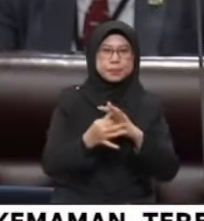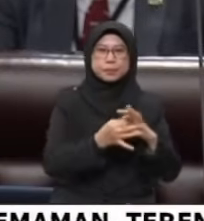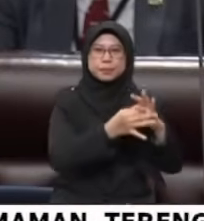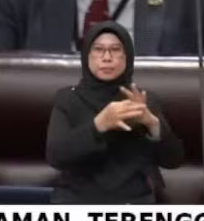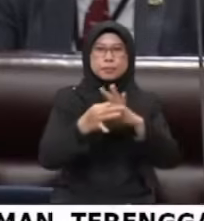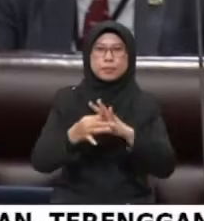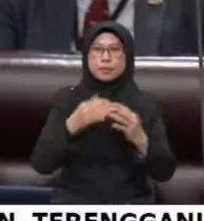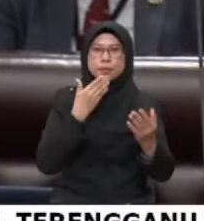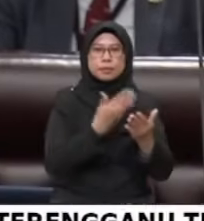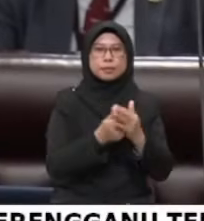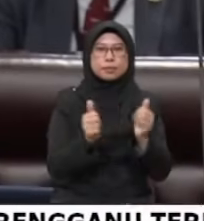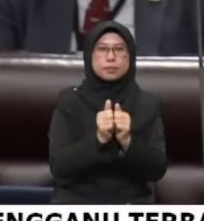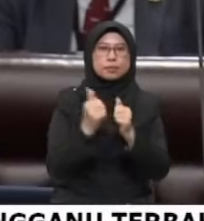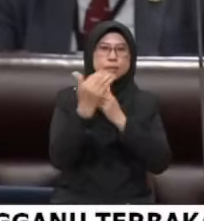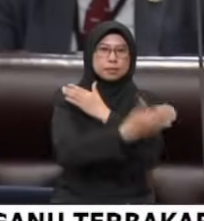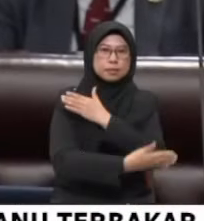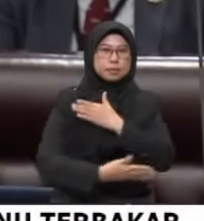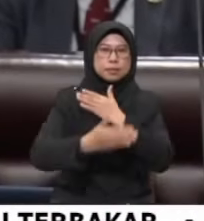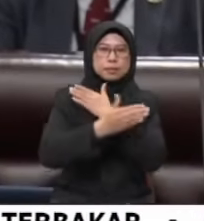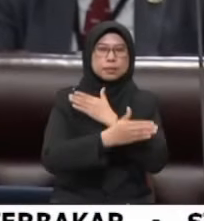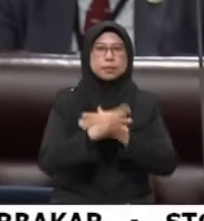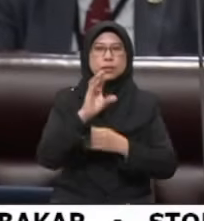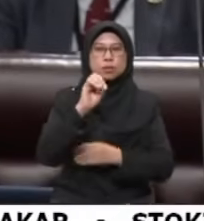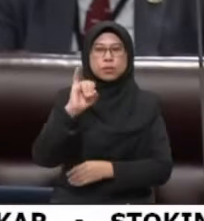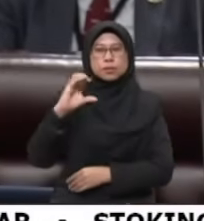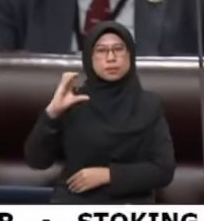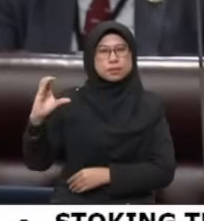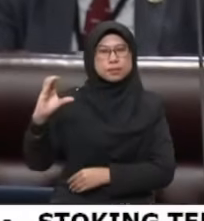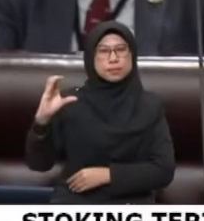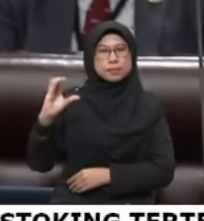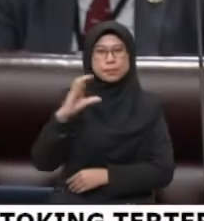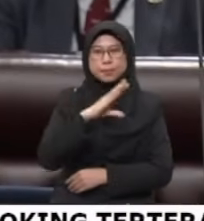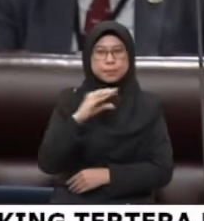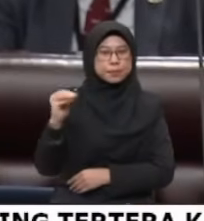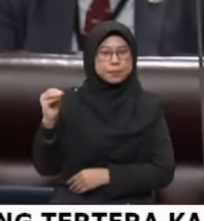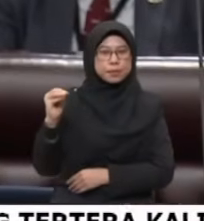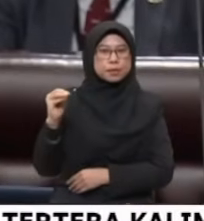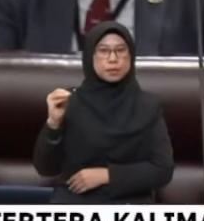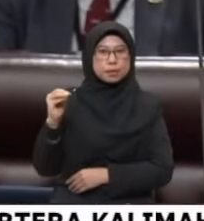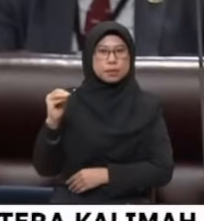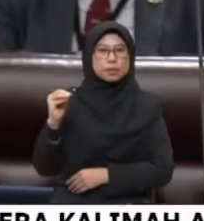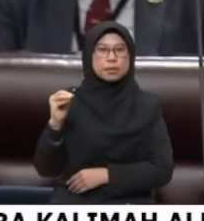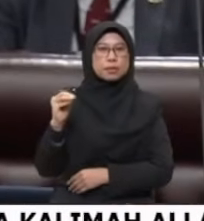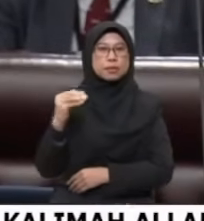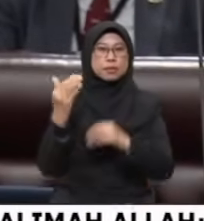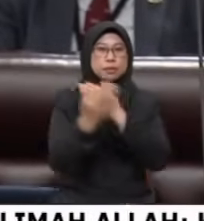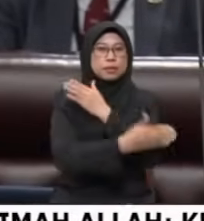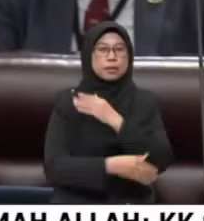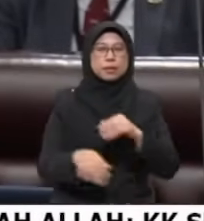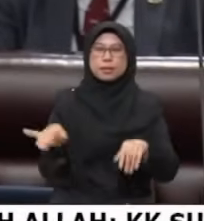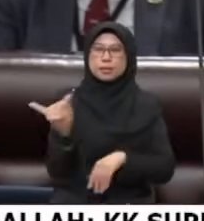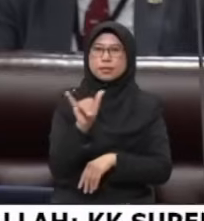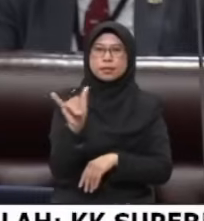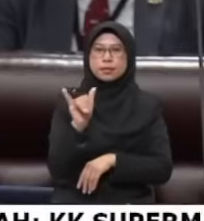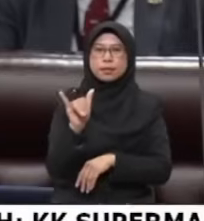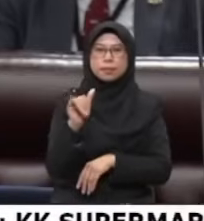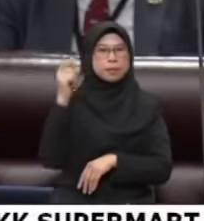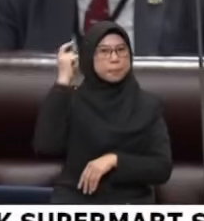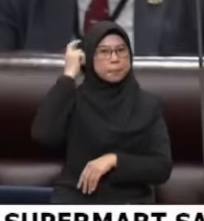rapat dengan negara-negara anggota oic dan negara-negara sepemikiran ataupun